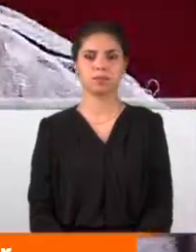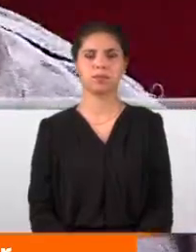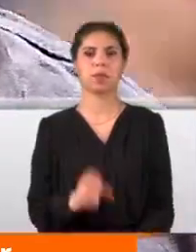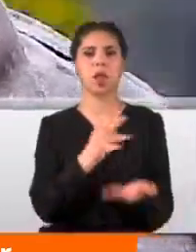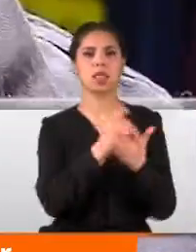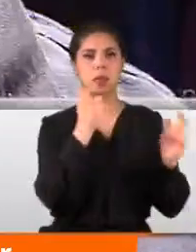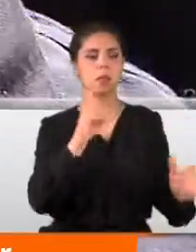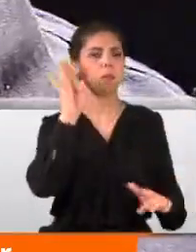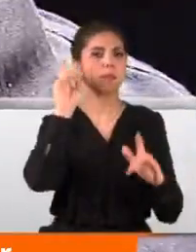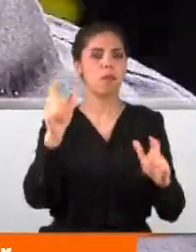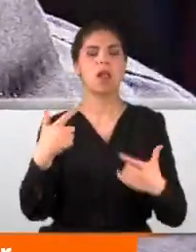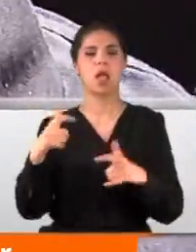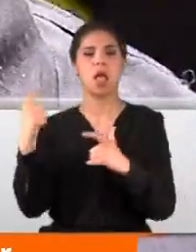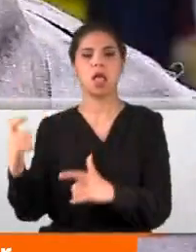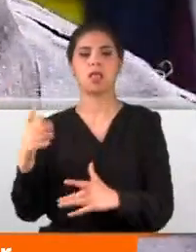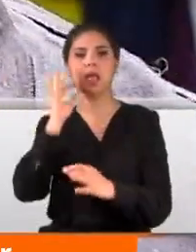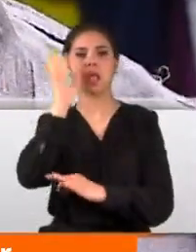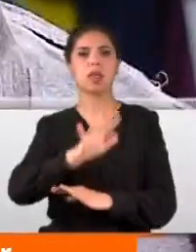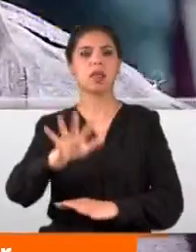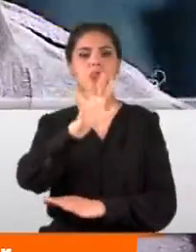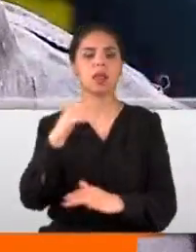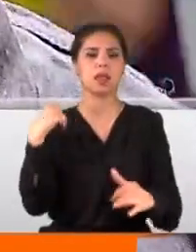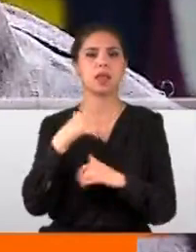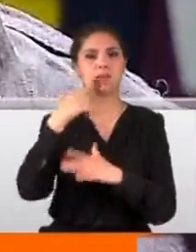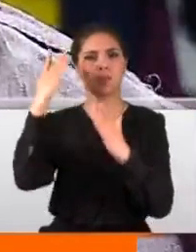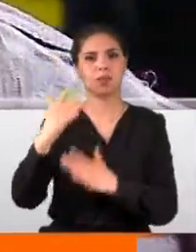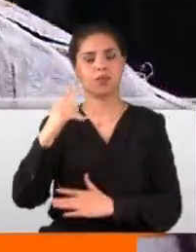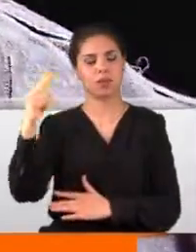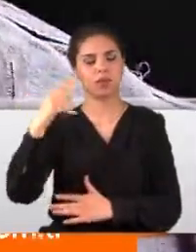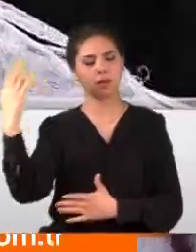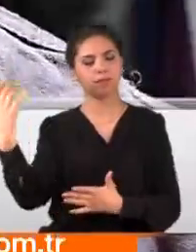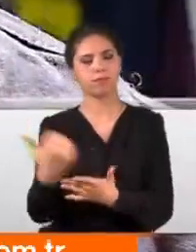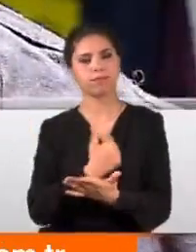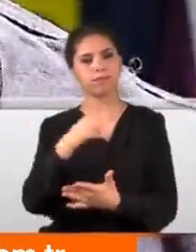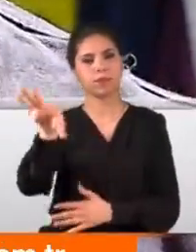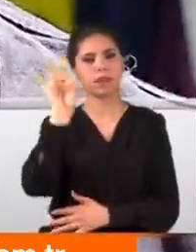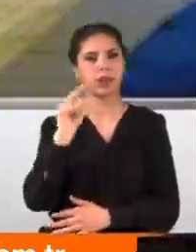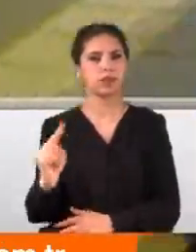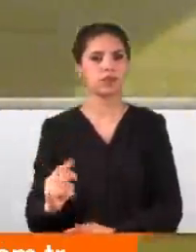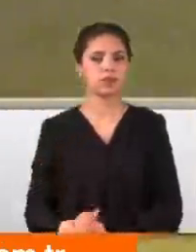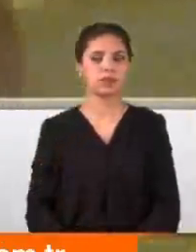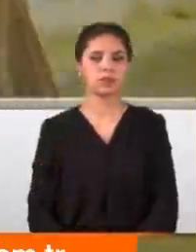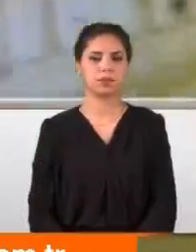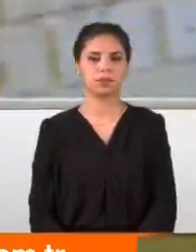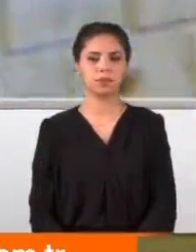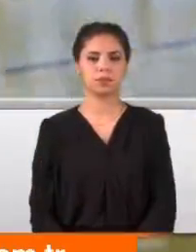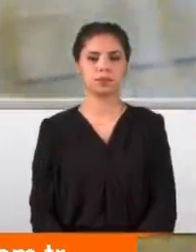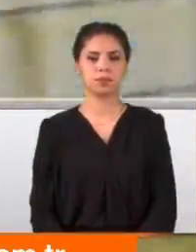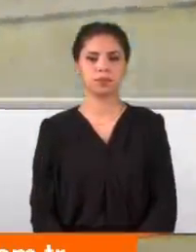Adıyaman, Malatya, Hatay bölgesinin insanlar yine Cumhurbaşkanımız Recep Tayyip Erdoğan'ı tercih etti.